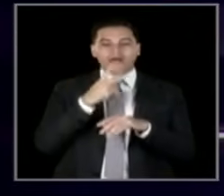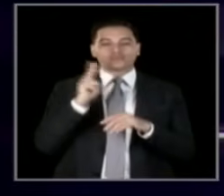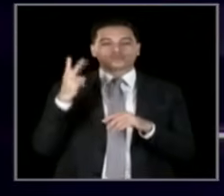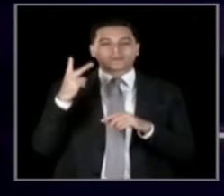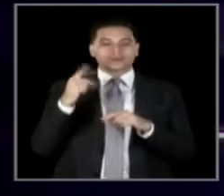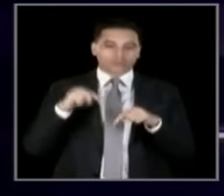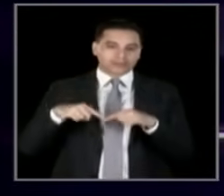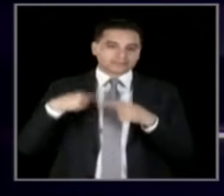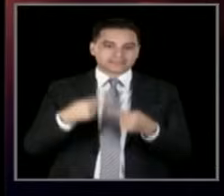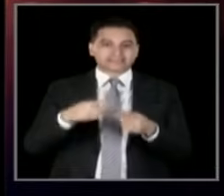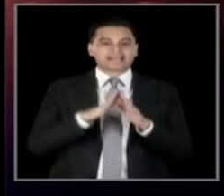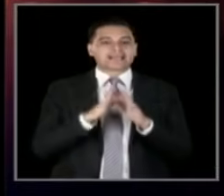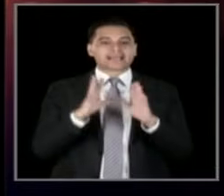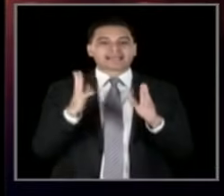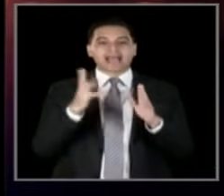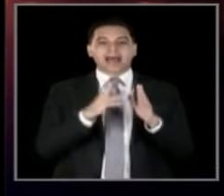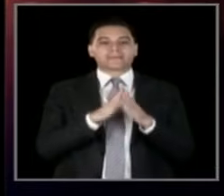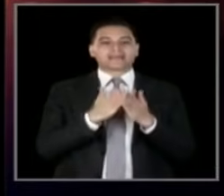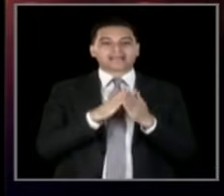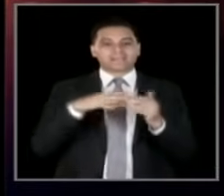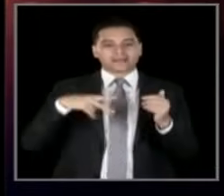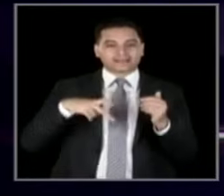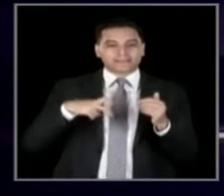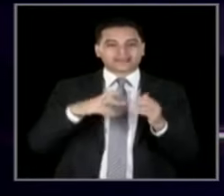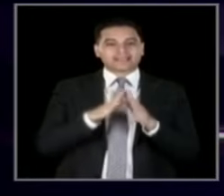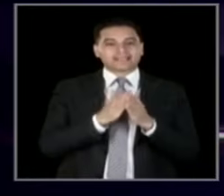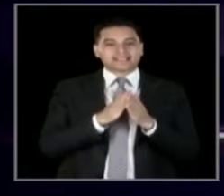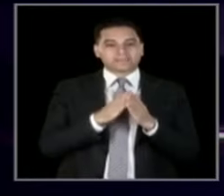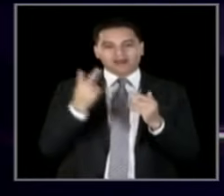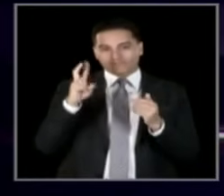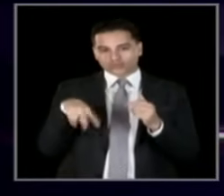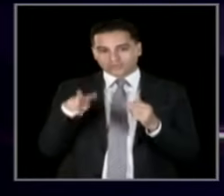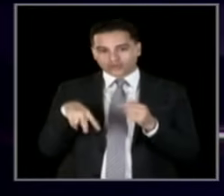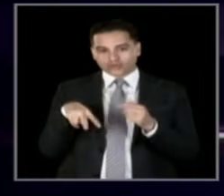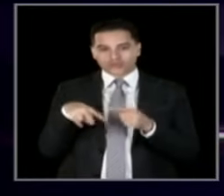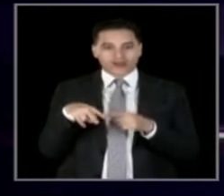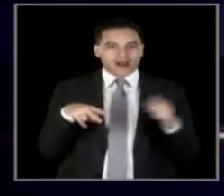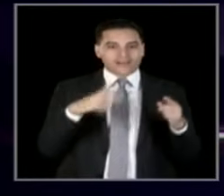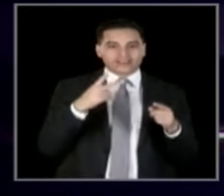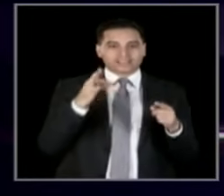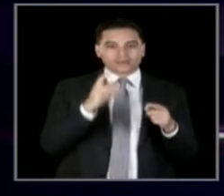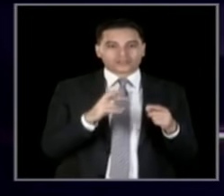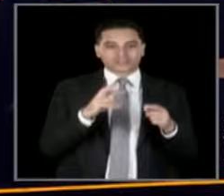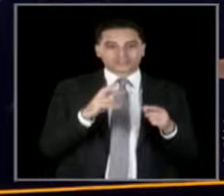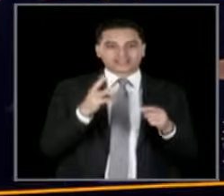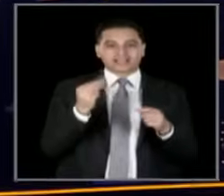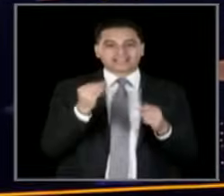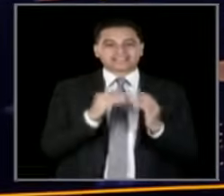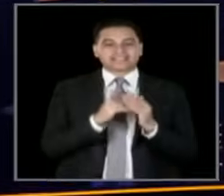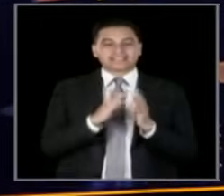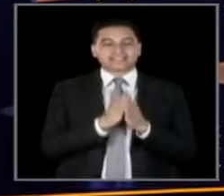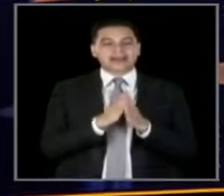وصلت لكام كتاب دلوقتي؟ 80. من 2018 ل 2023 30 كتاب بس،